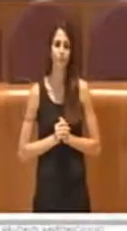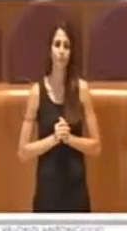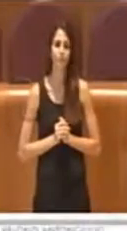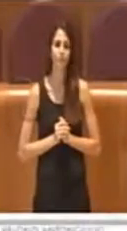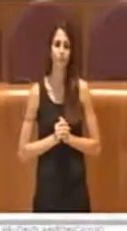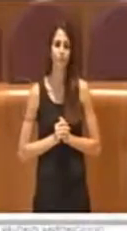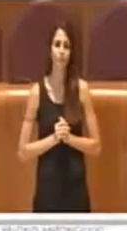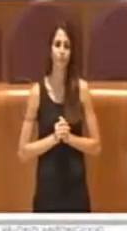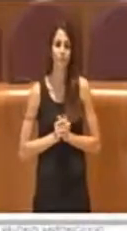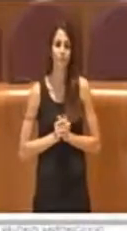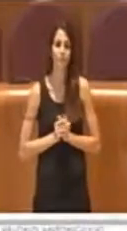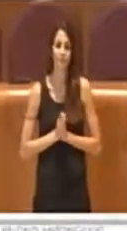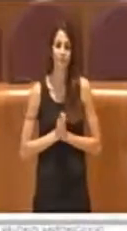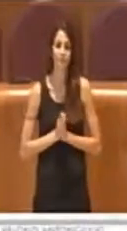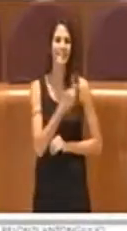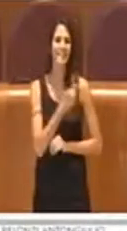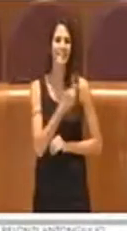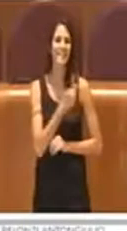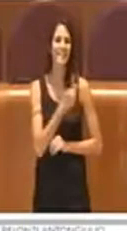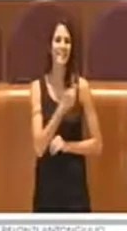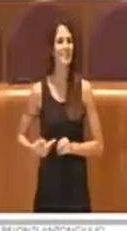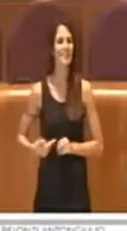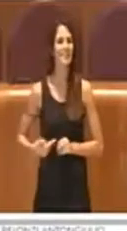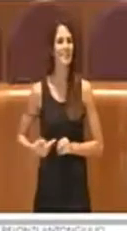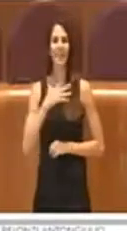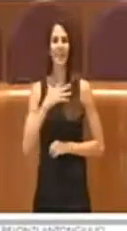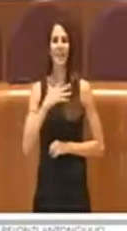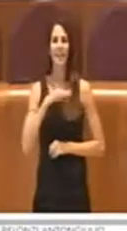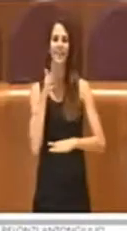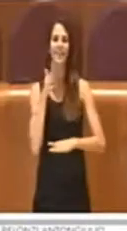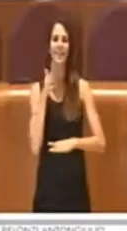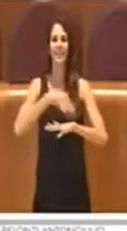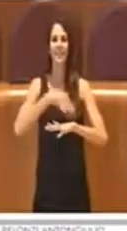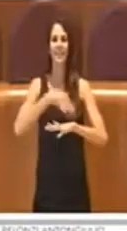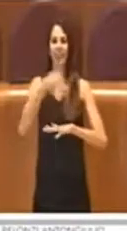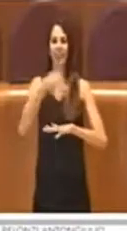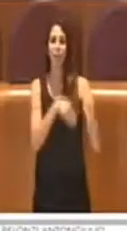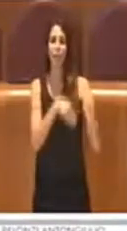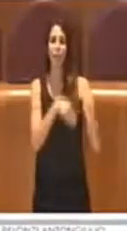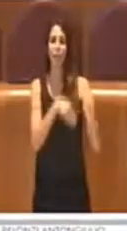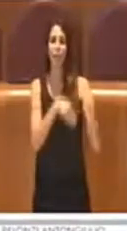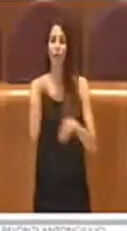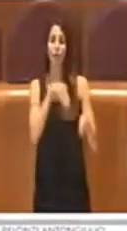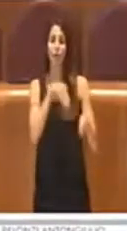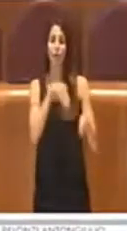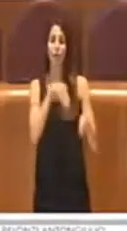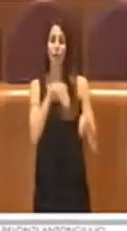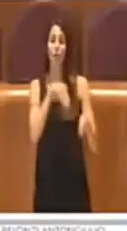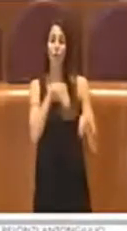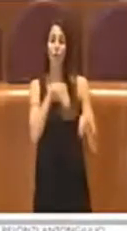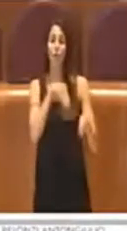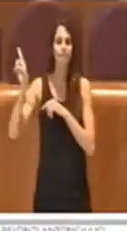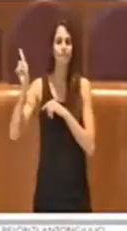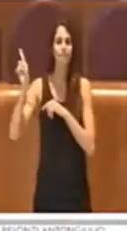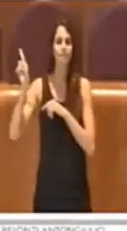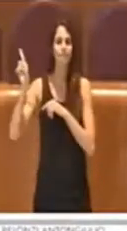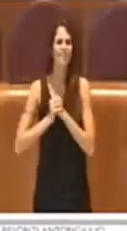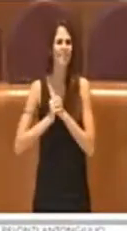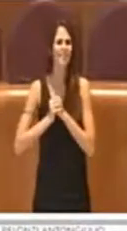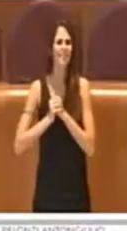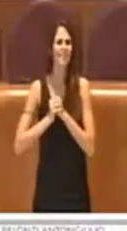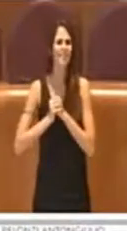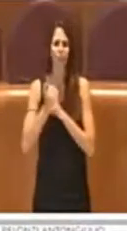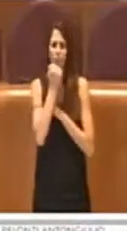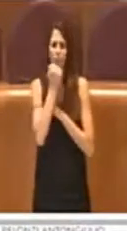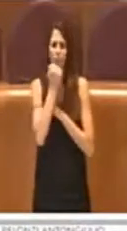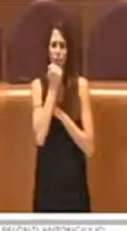Grazie consigliera. Ci sono altri interventi in dichiarazione di voto su questo subemendamento? Mi Posso scusi, io? Presidente, è caduta